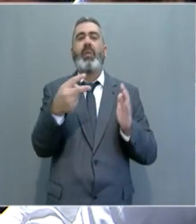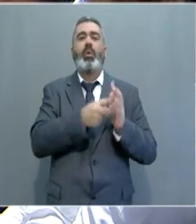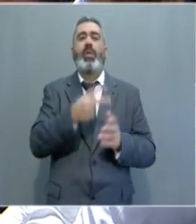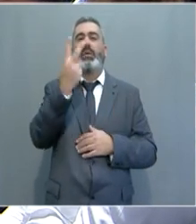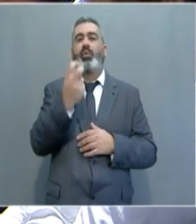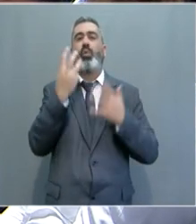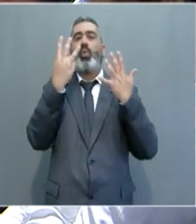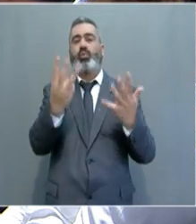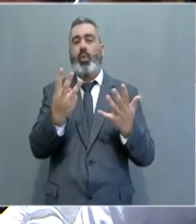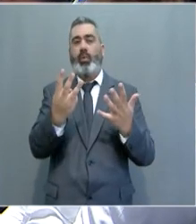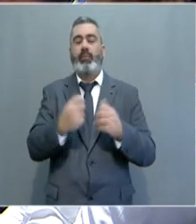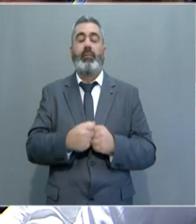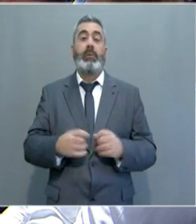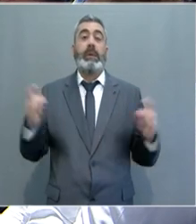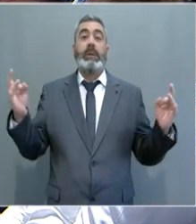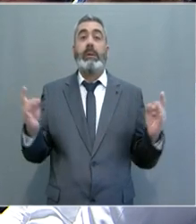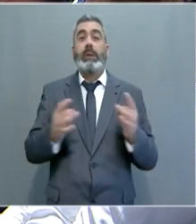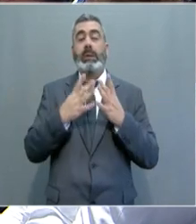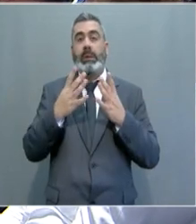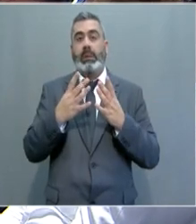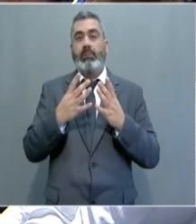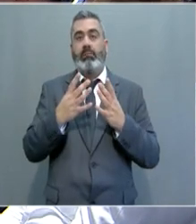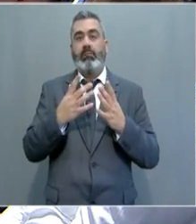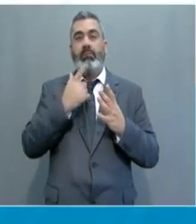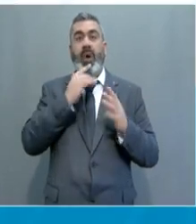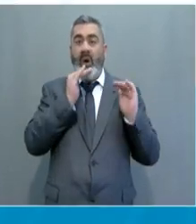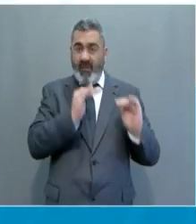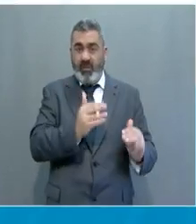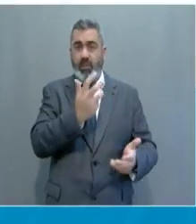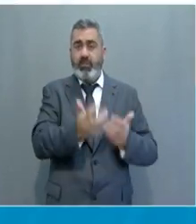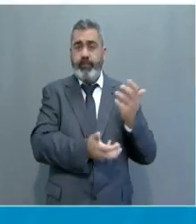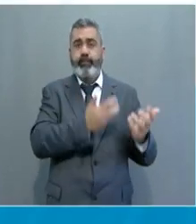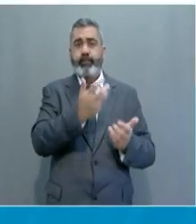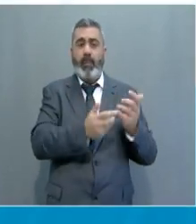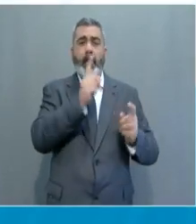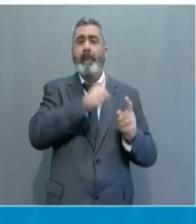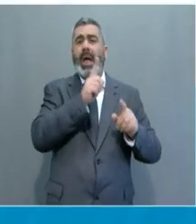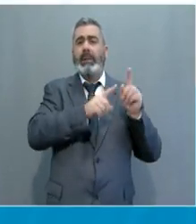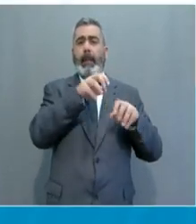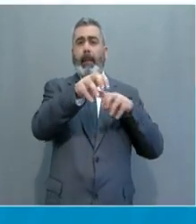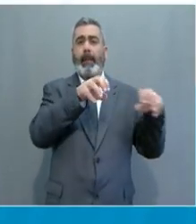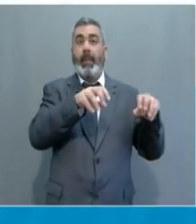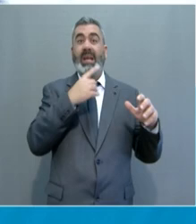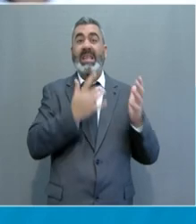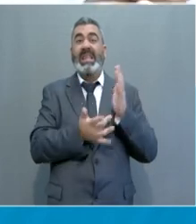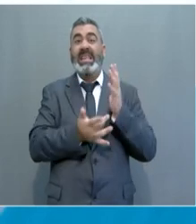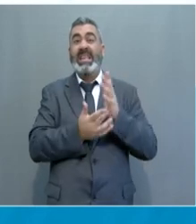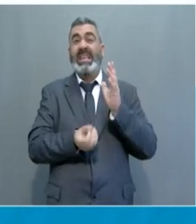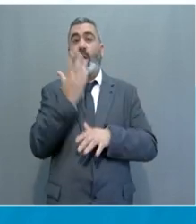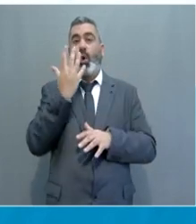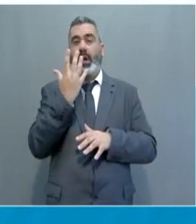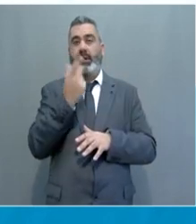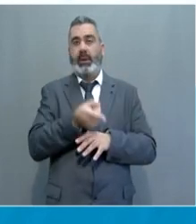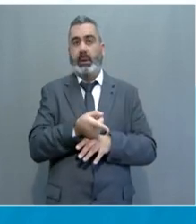2028. Και αν χρειάζεται να παραμείνουν σε λειτουργία κάποιες από τις πιο σύγχρονες παλιές